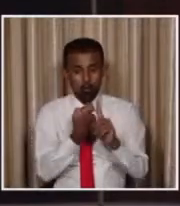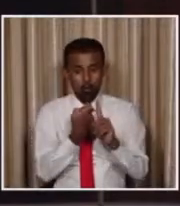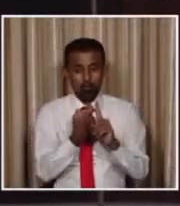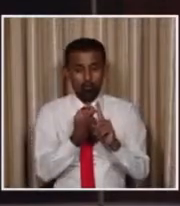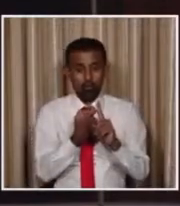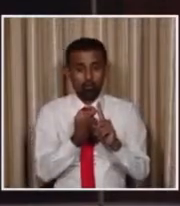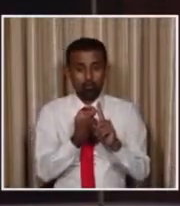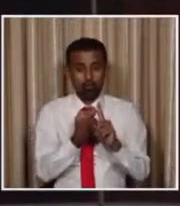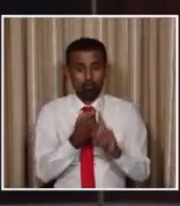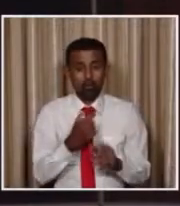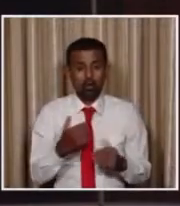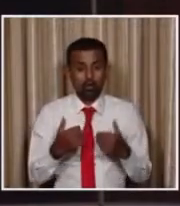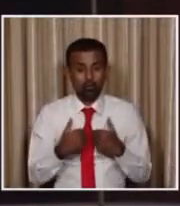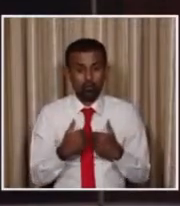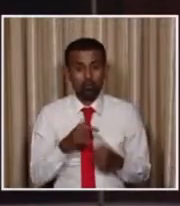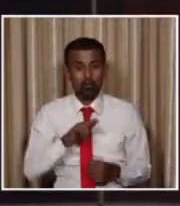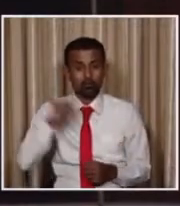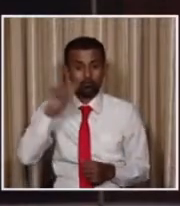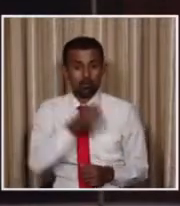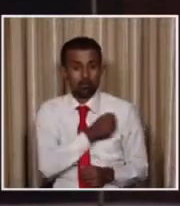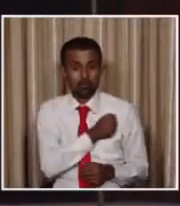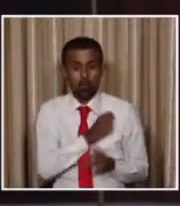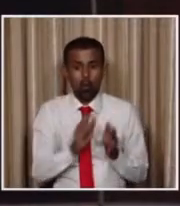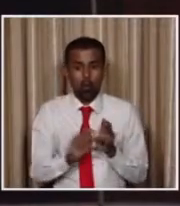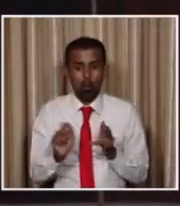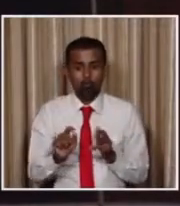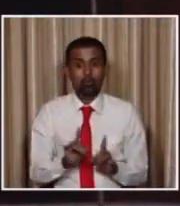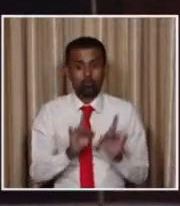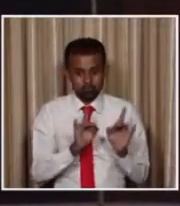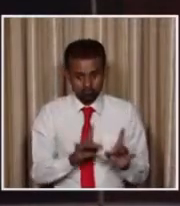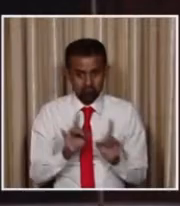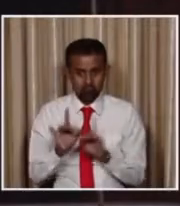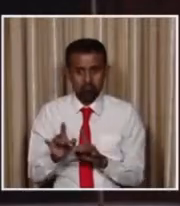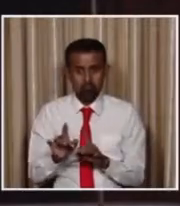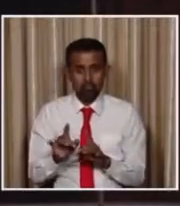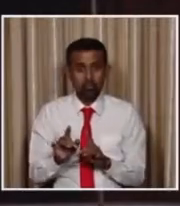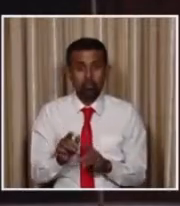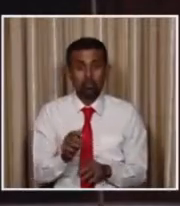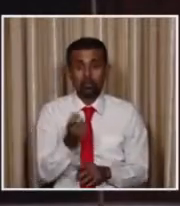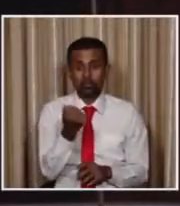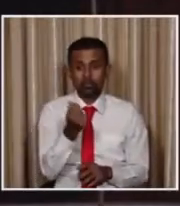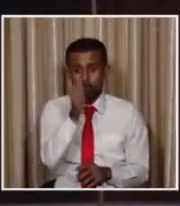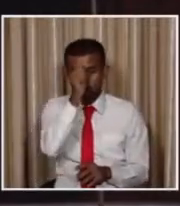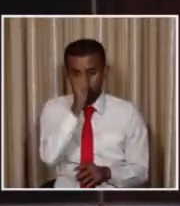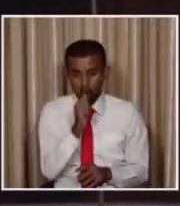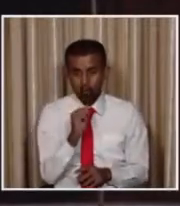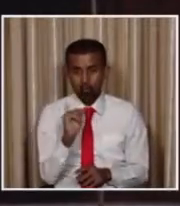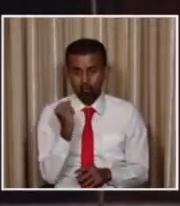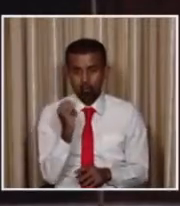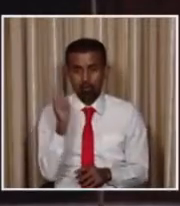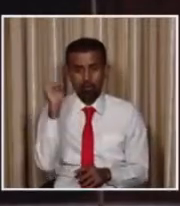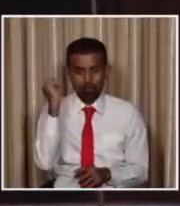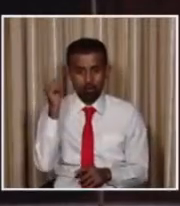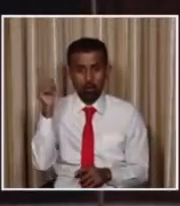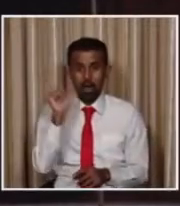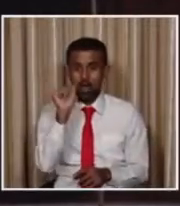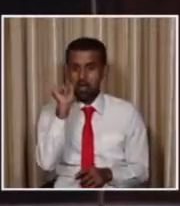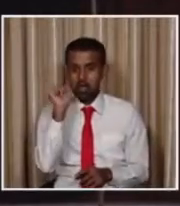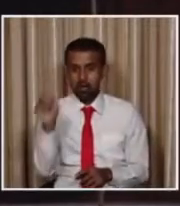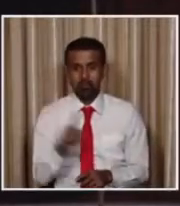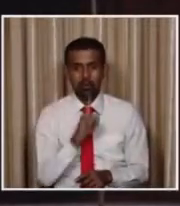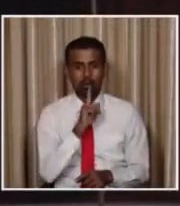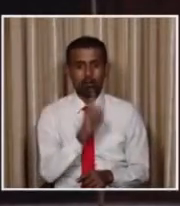විදේශ අපේ තානාපති කාර්යාලයේ ඔය විදිහට ගසා කන නිලධාරීන් කවුරු හරි ඉන්නවනම් අපි නම් එක්ක